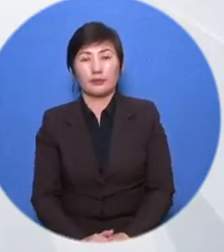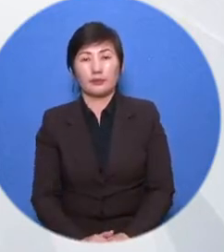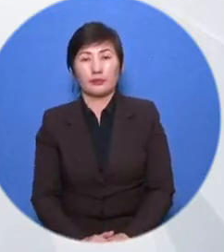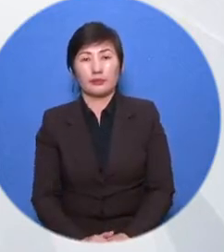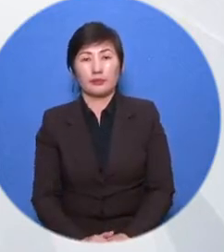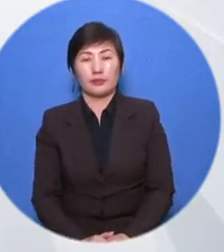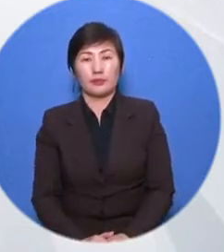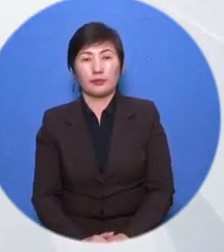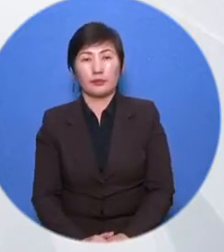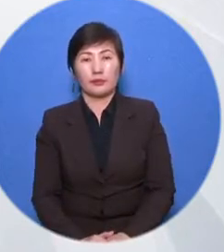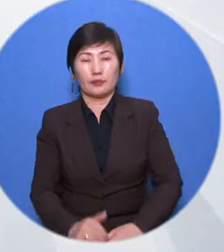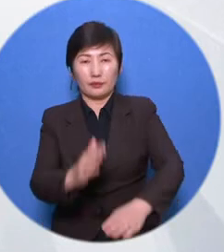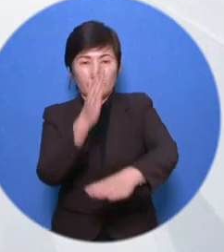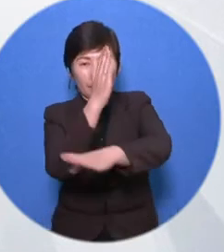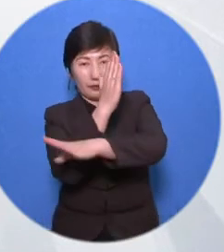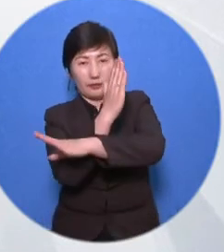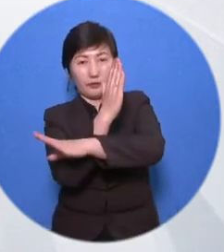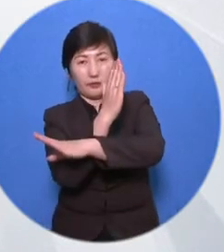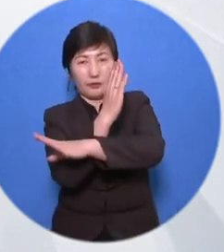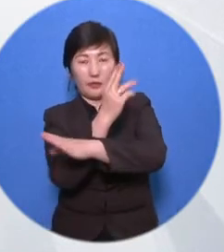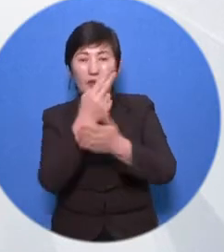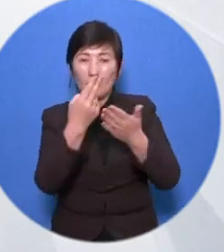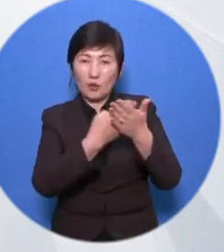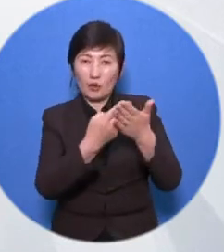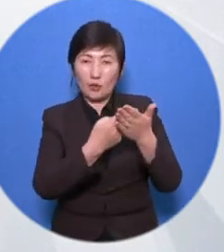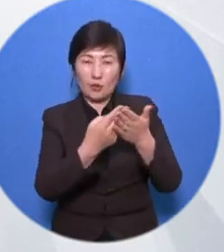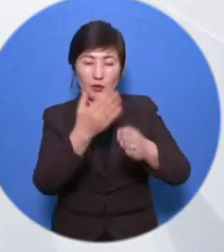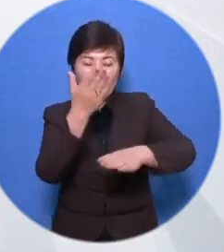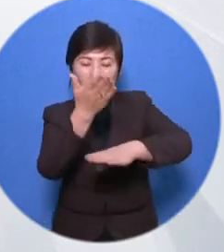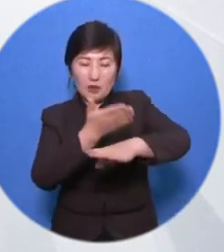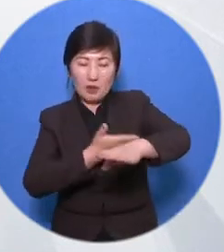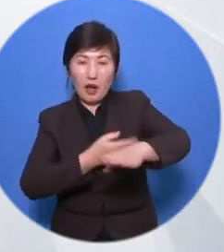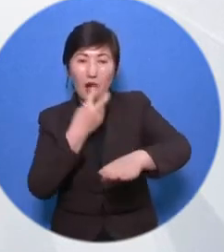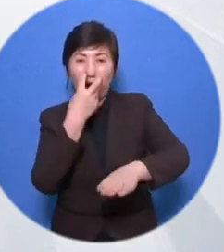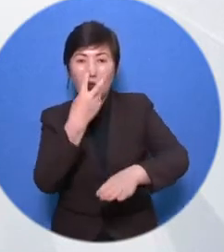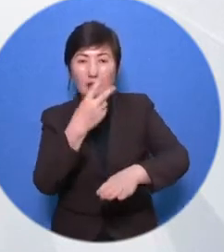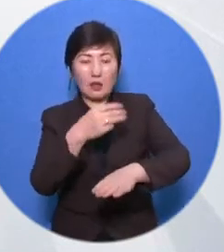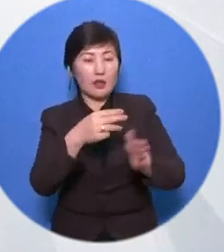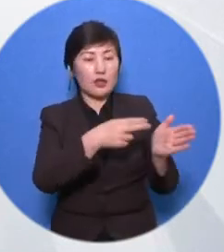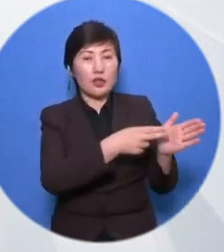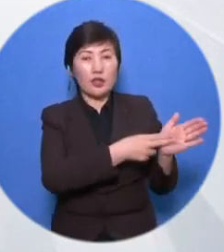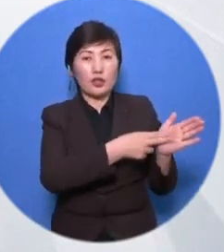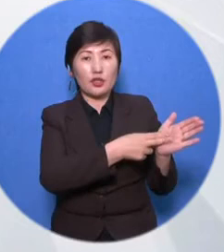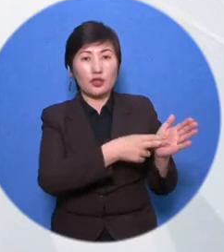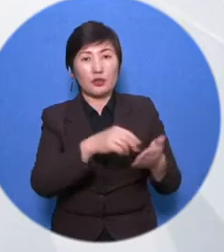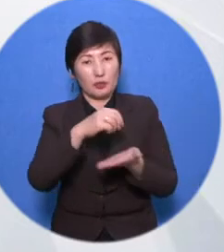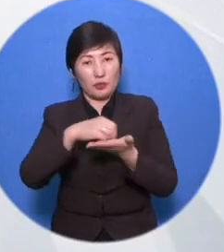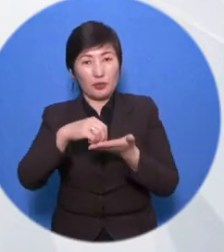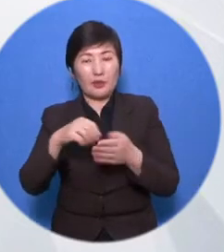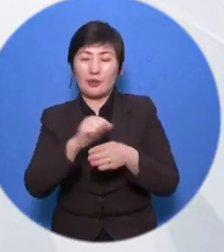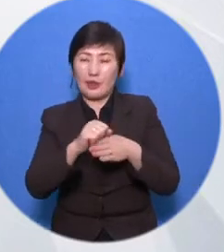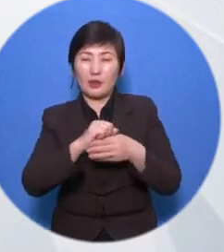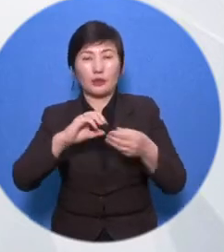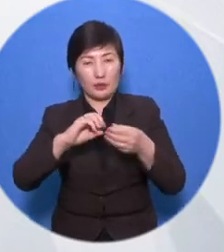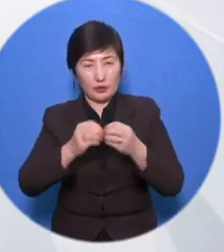дэгшинцэд координатын хавтгаад зурагдсан шулуунаас дэгштгэлийг нь бичих